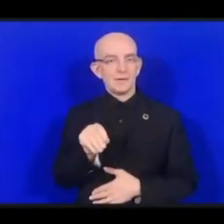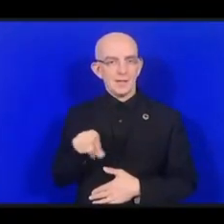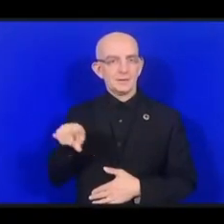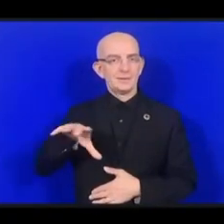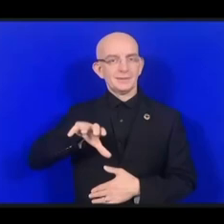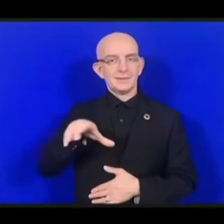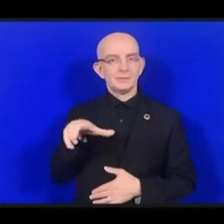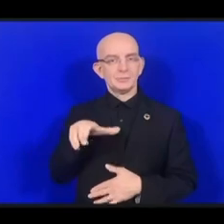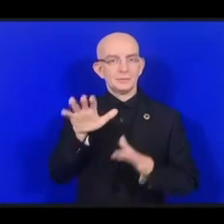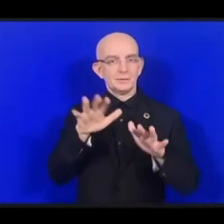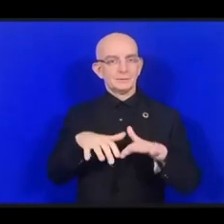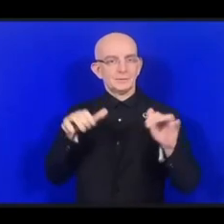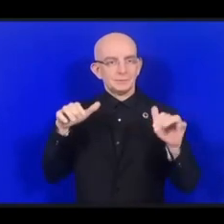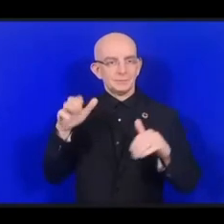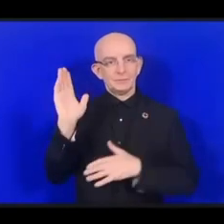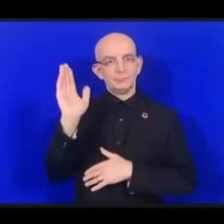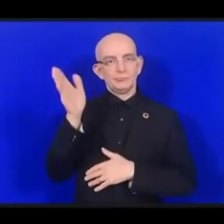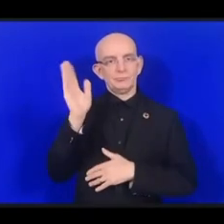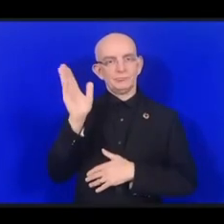لك